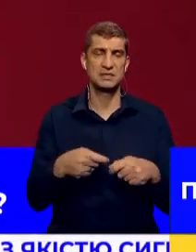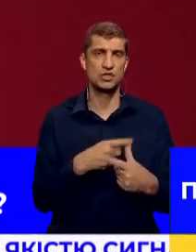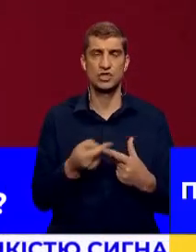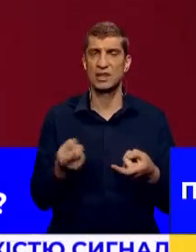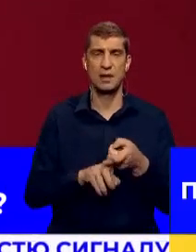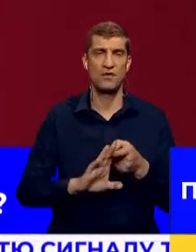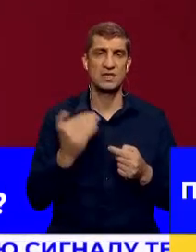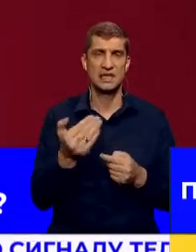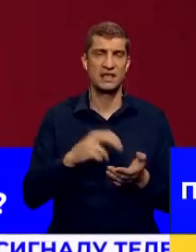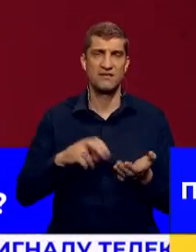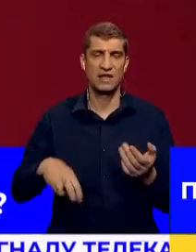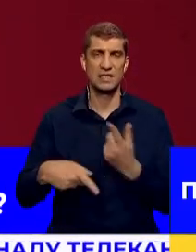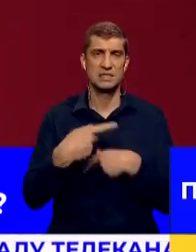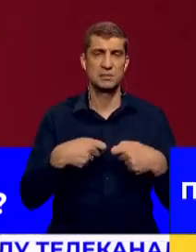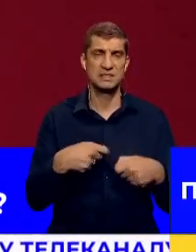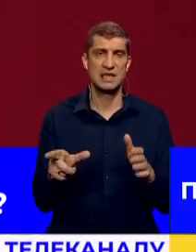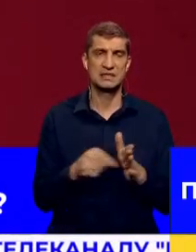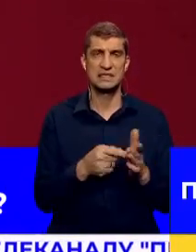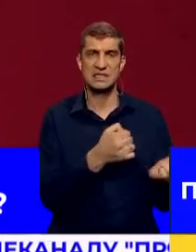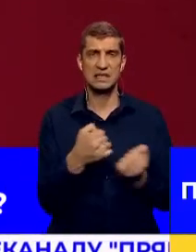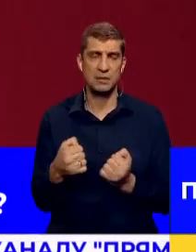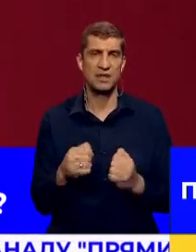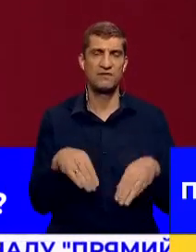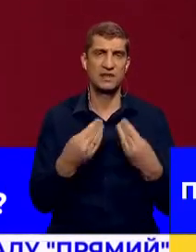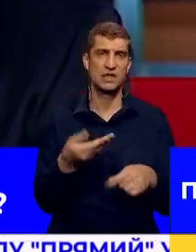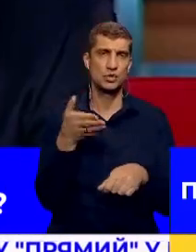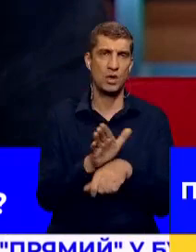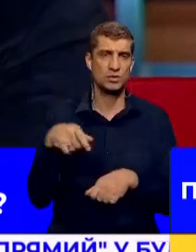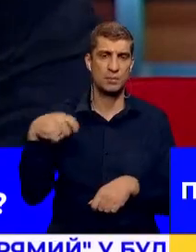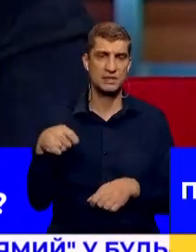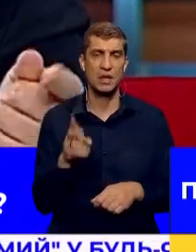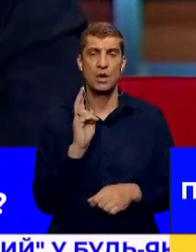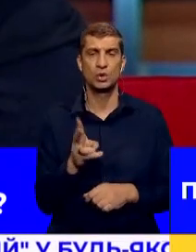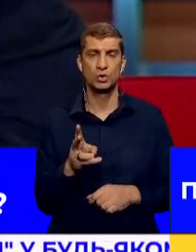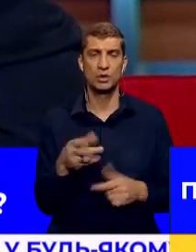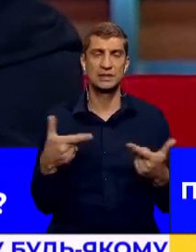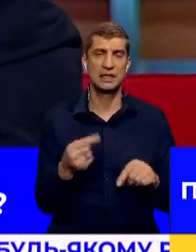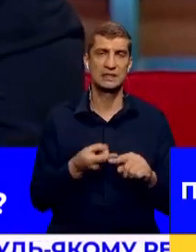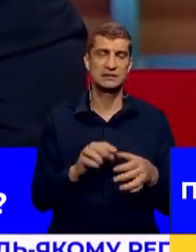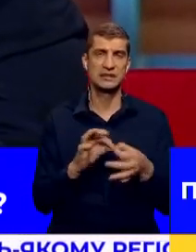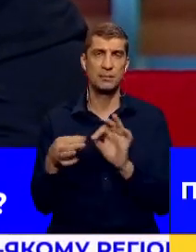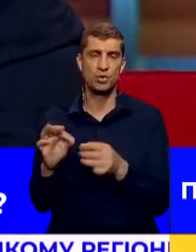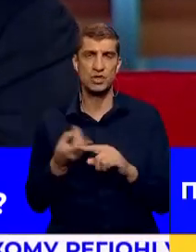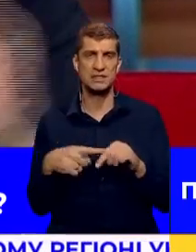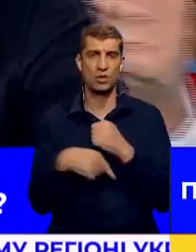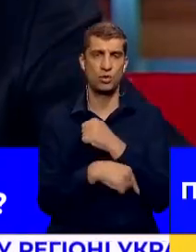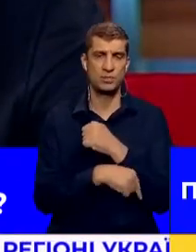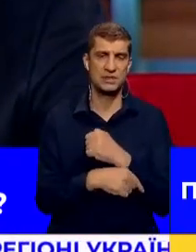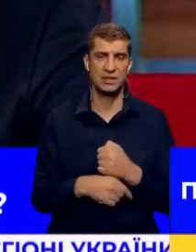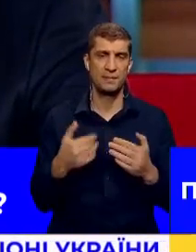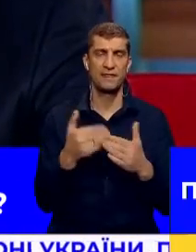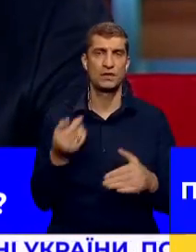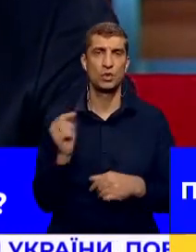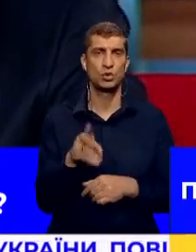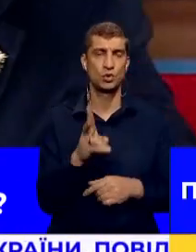пов'язано їхній вихід із бізнесу із затриманням видачі указу президента? Хто, де цепочка ця корупційна від